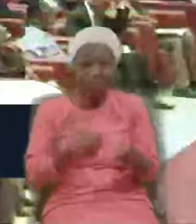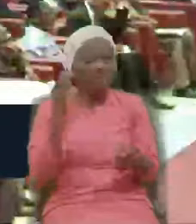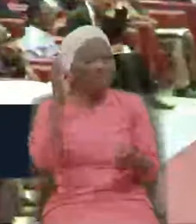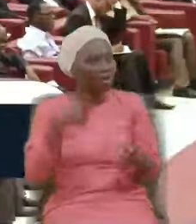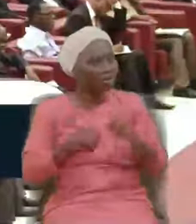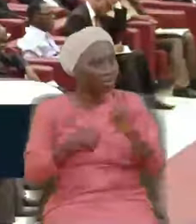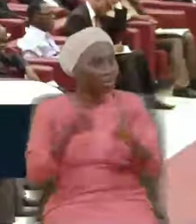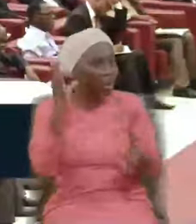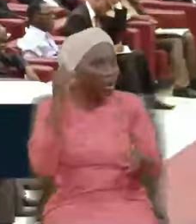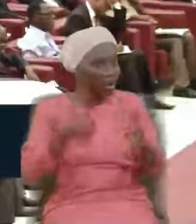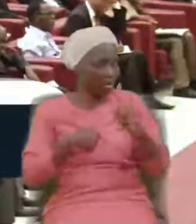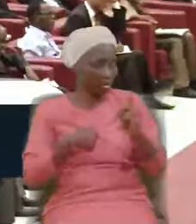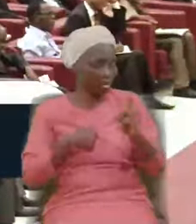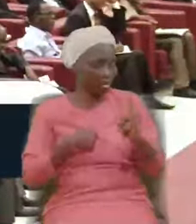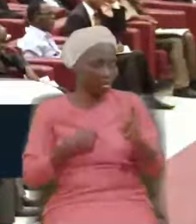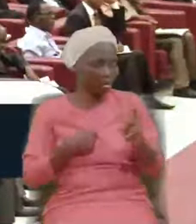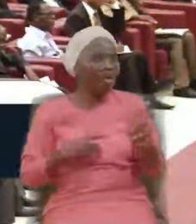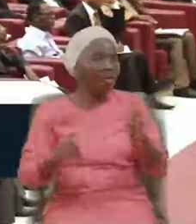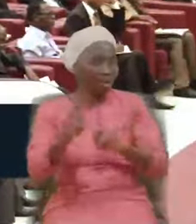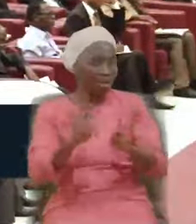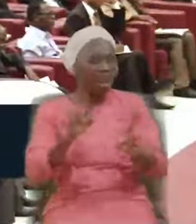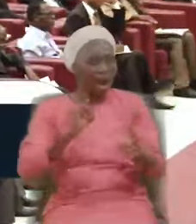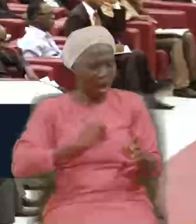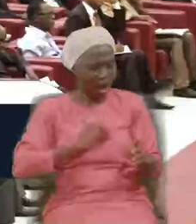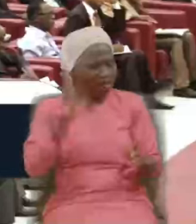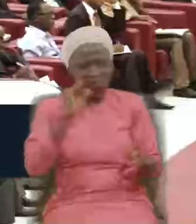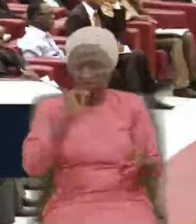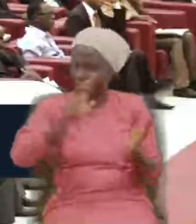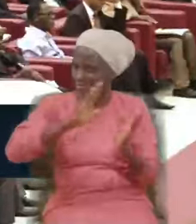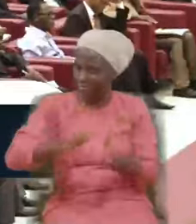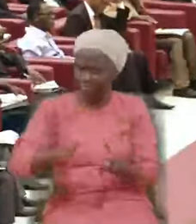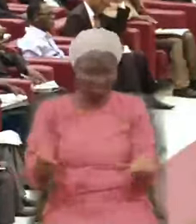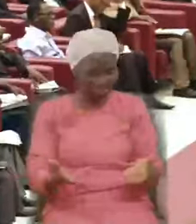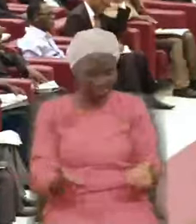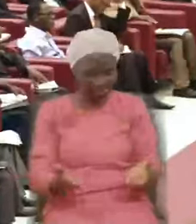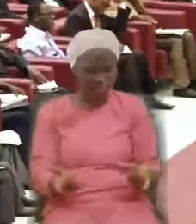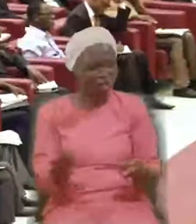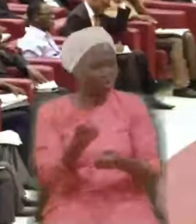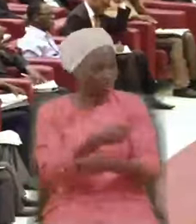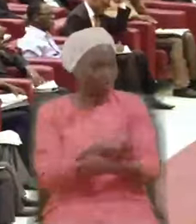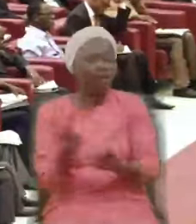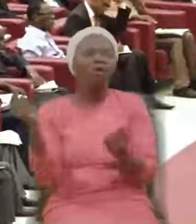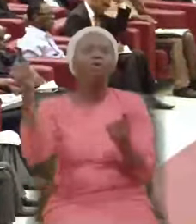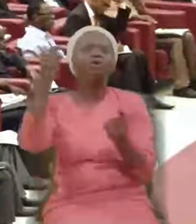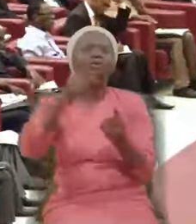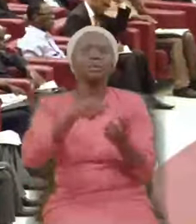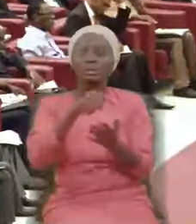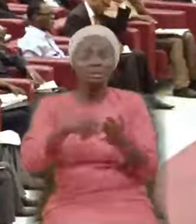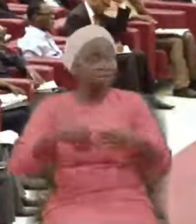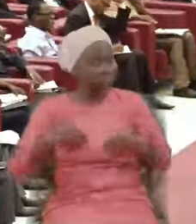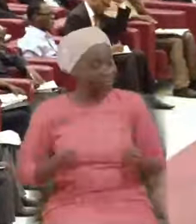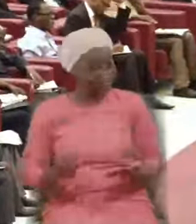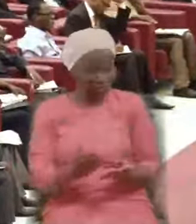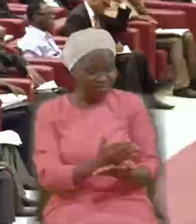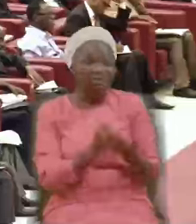reproduit dans ma vie. Est-ce que vous m'entendez? Je ne quitterai pas ici à moins que cette guérison n'ait